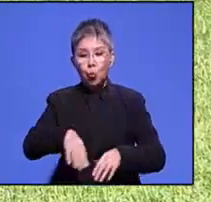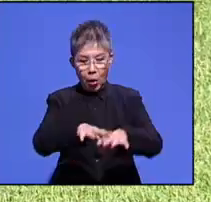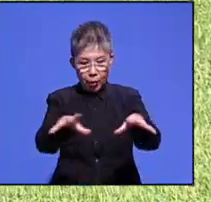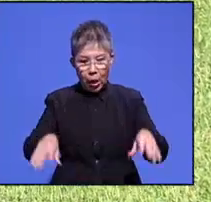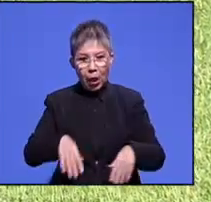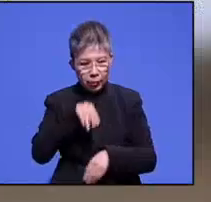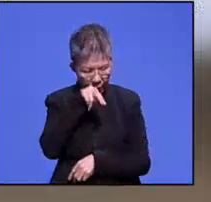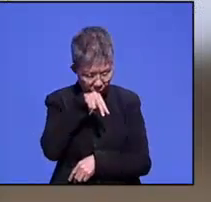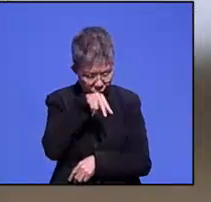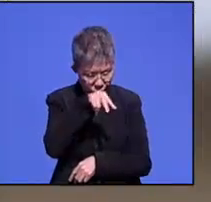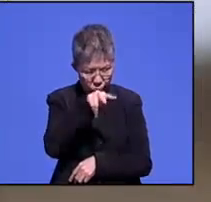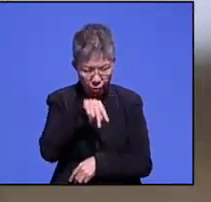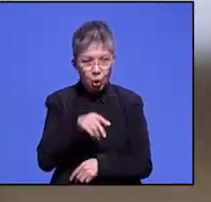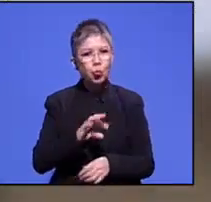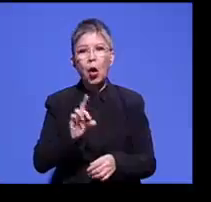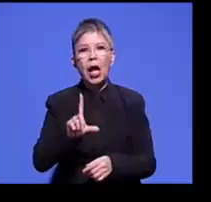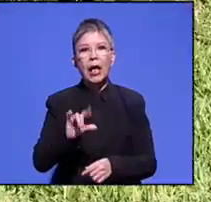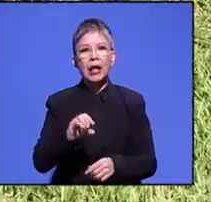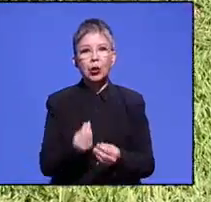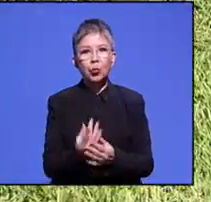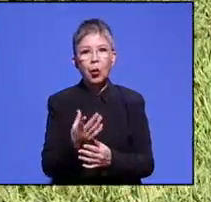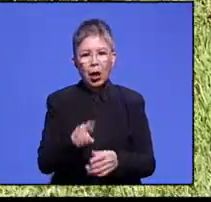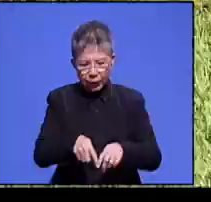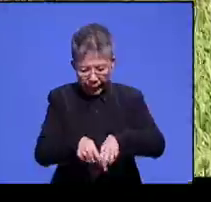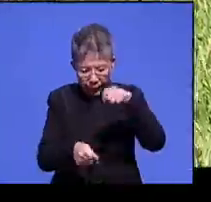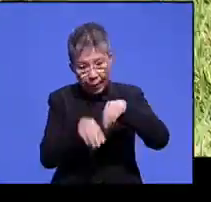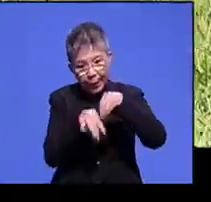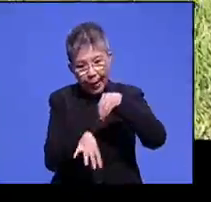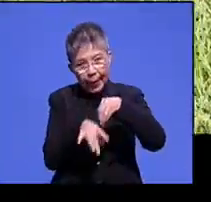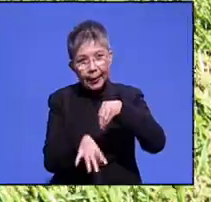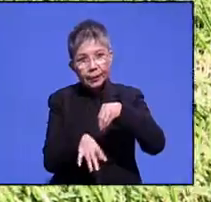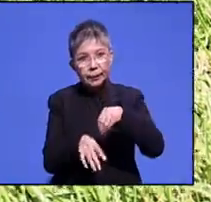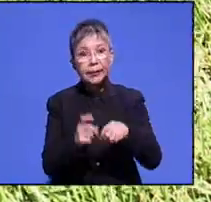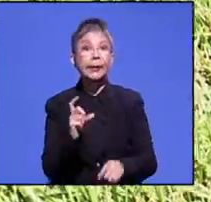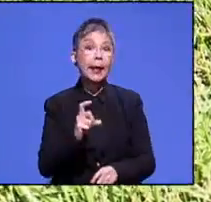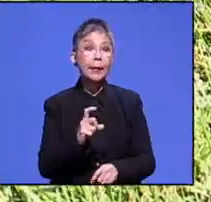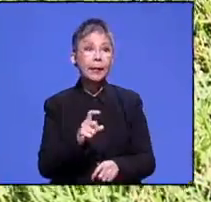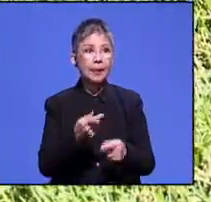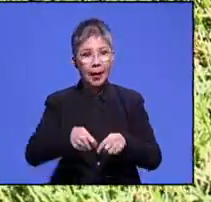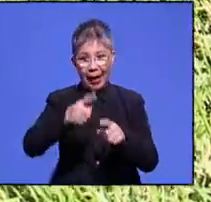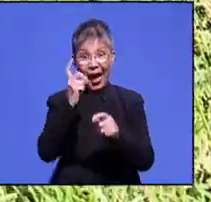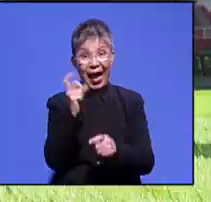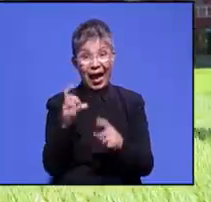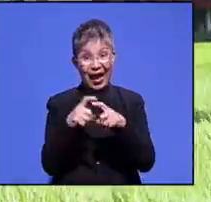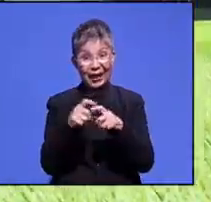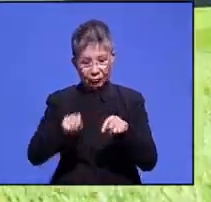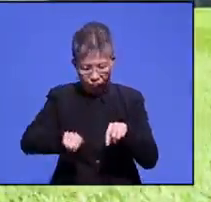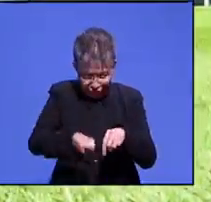disisir dan rumput liar harus tercabut hingga ke akarnya caranya dengan menggunakan alat khusus ini